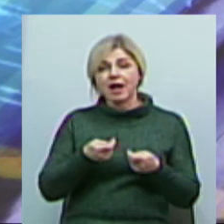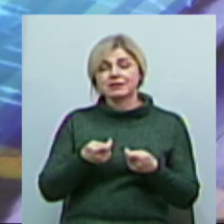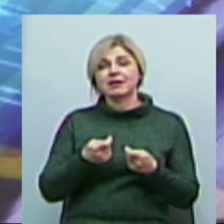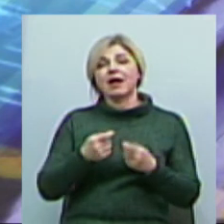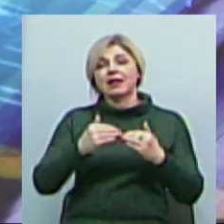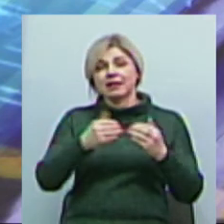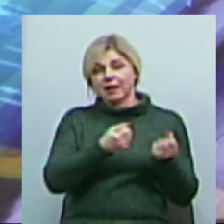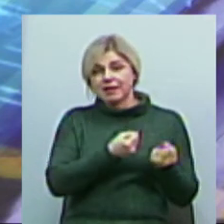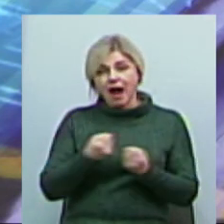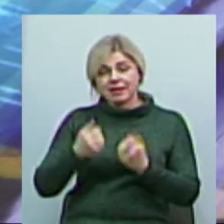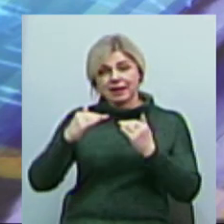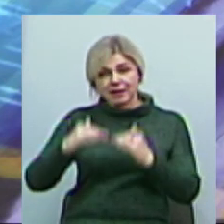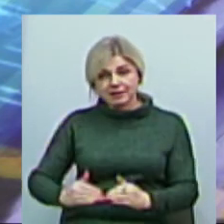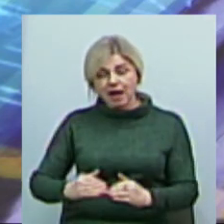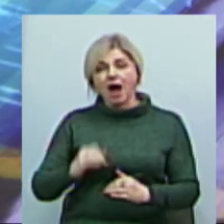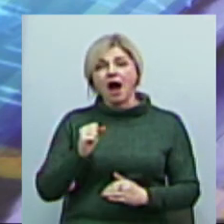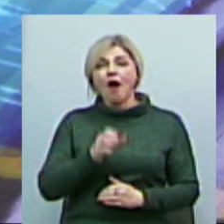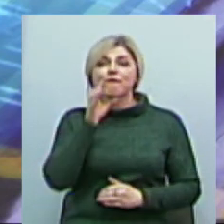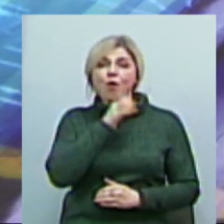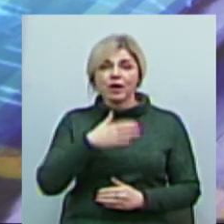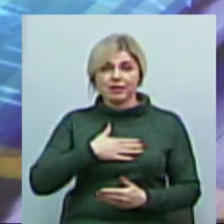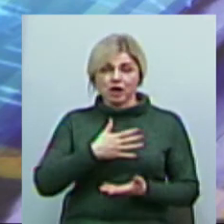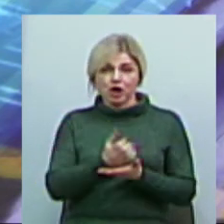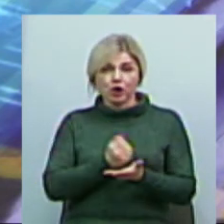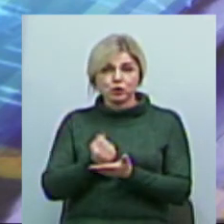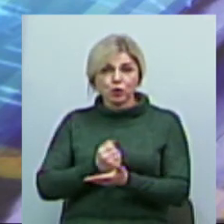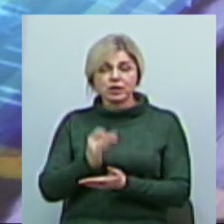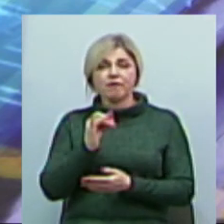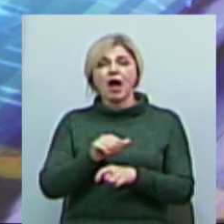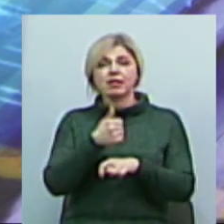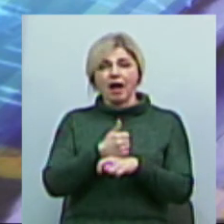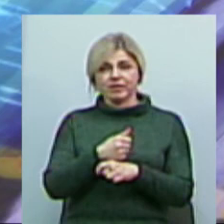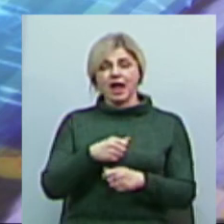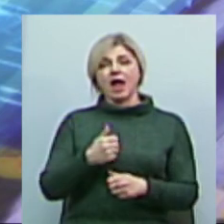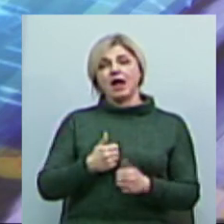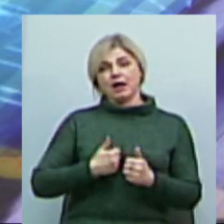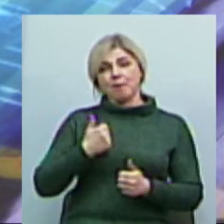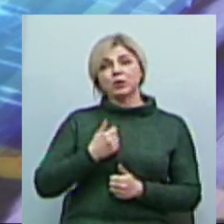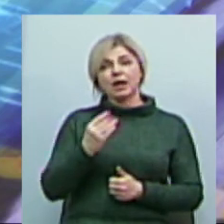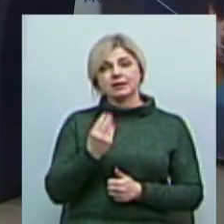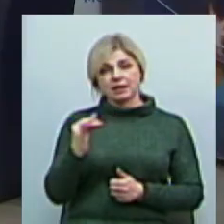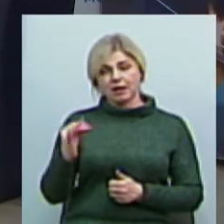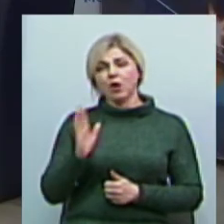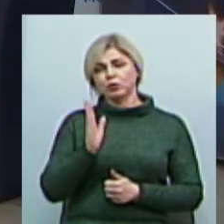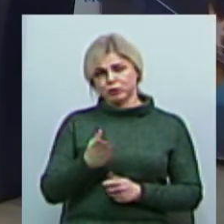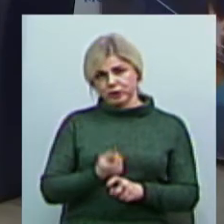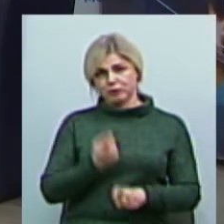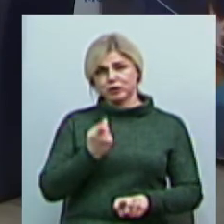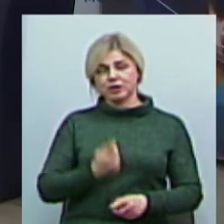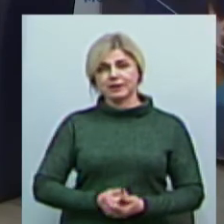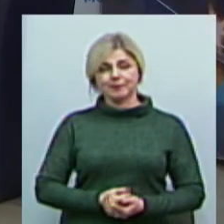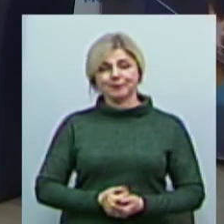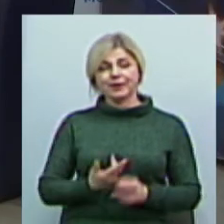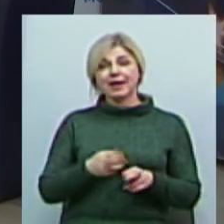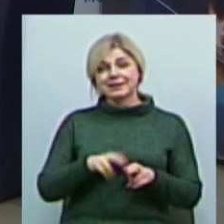воры наших ресурсов и, главное, репутации. Тут мы будем беспощадны. І це тема для